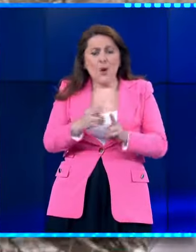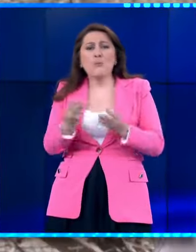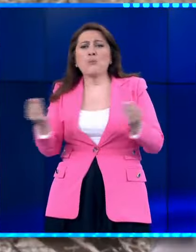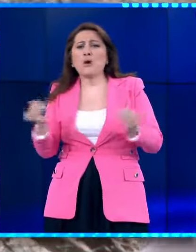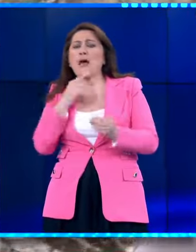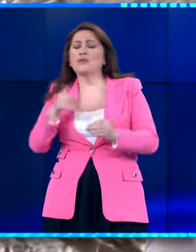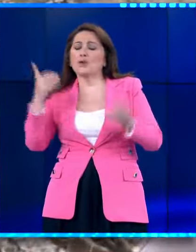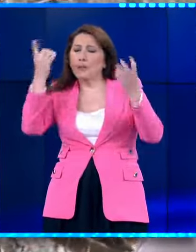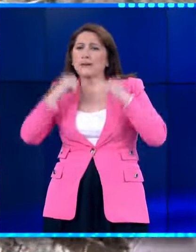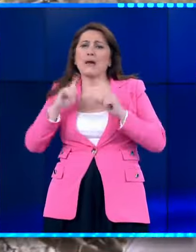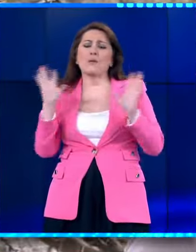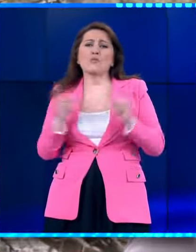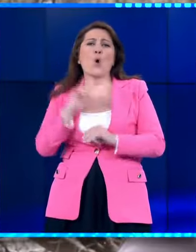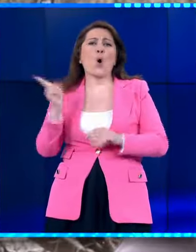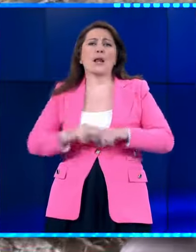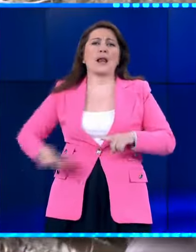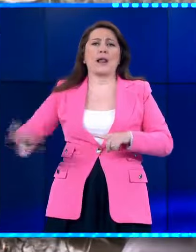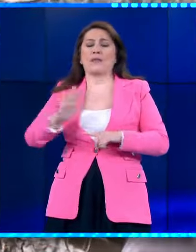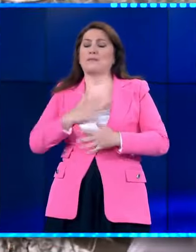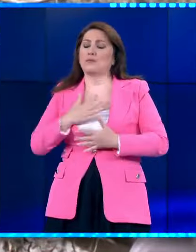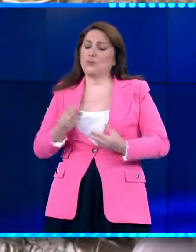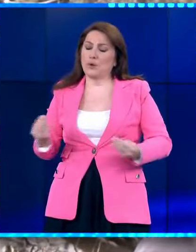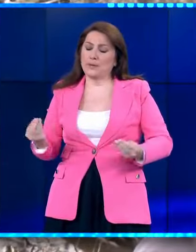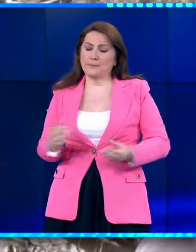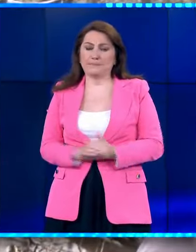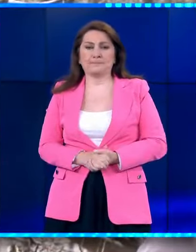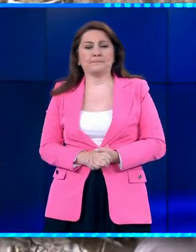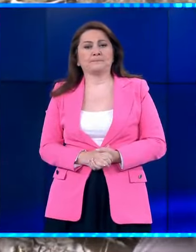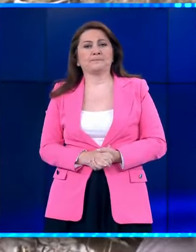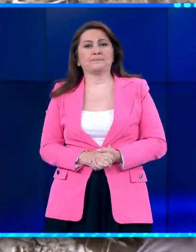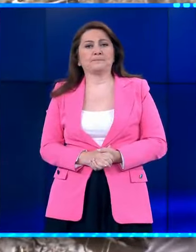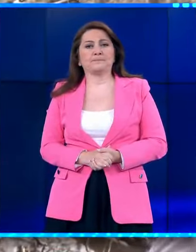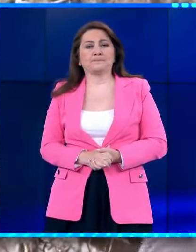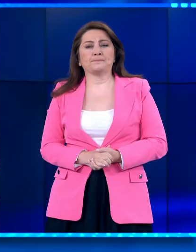ελληνικό λαό. Σε ευχαριστώ πολύ για το ρεπορτάζ, Κώστα.